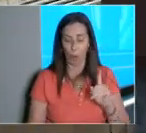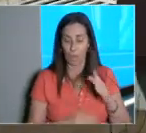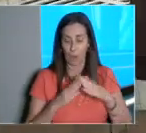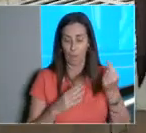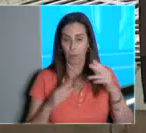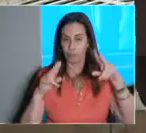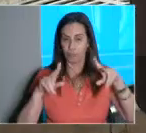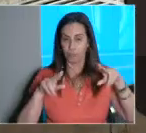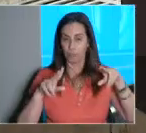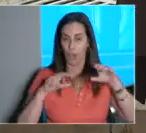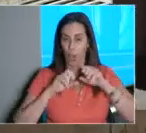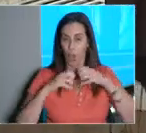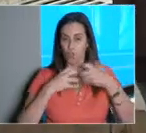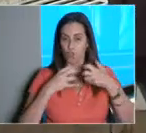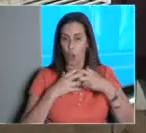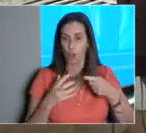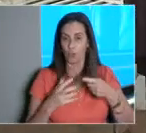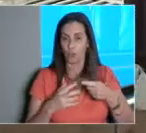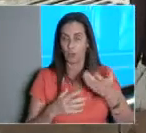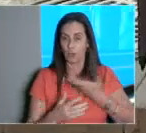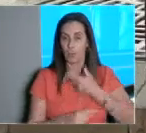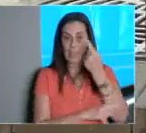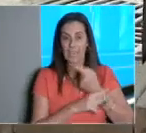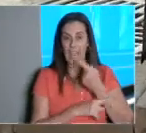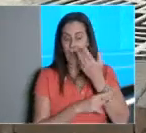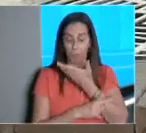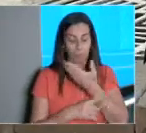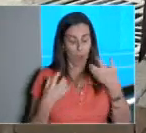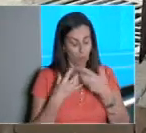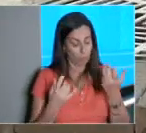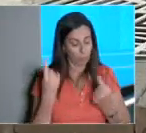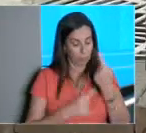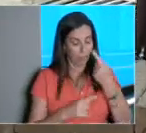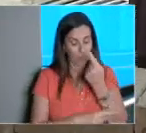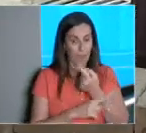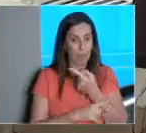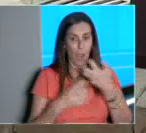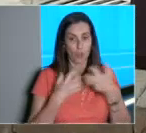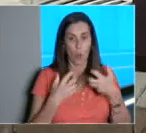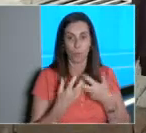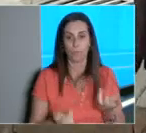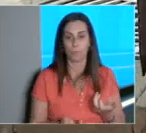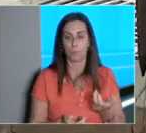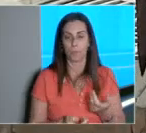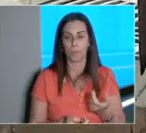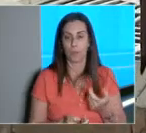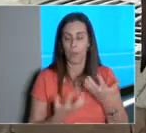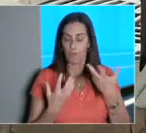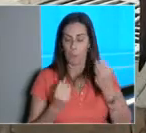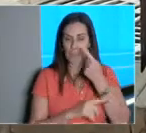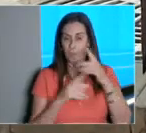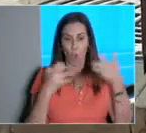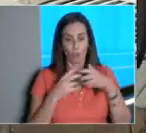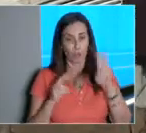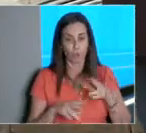ירידה. נכון. אתה באשדוד, העיר הזאת התחילה לחטוף טילים לראשונה בכהונתו. לא לראשונה, קצת לפני, אבל זה קרה. והכמות גדלה מאוד.